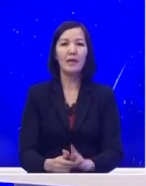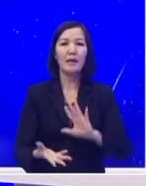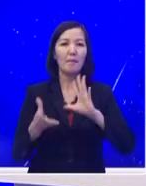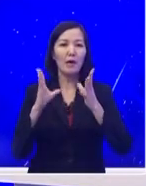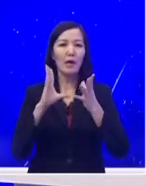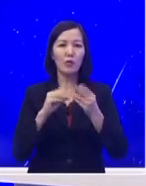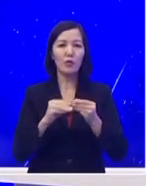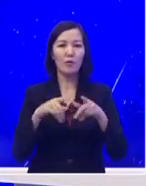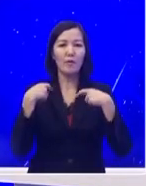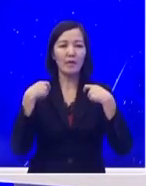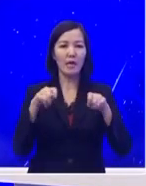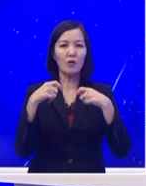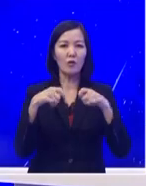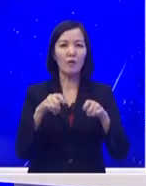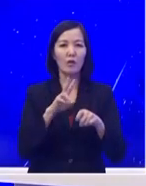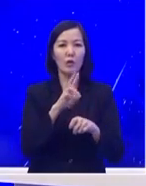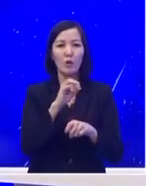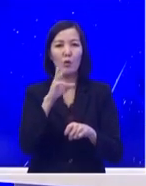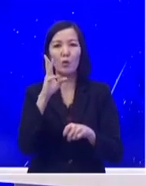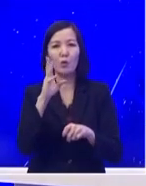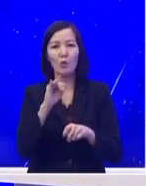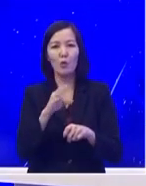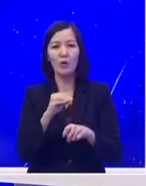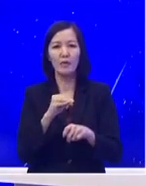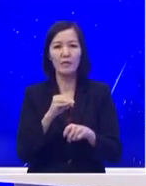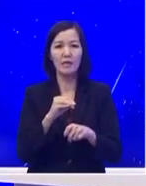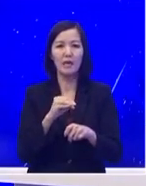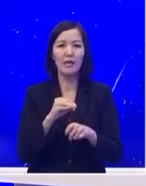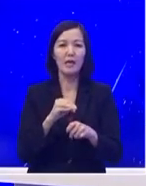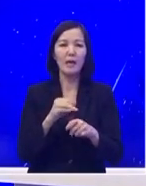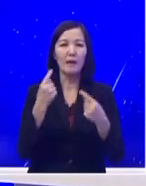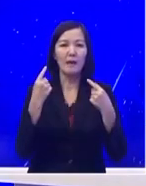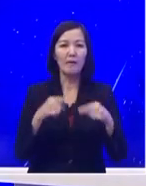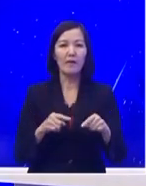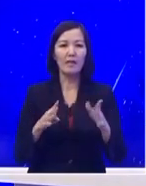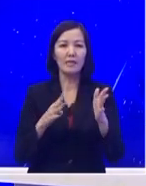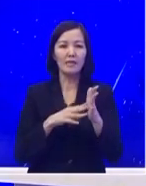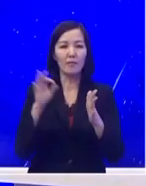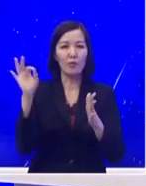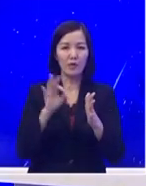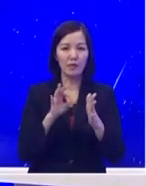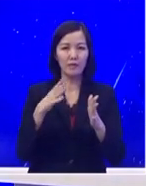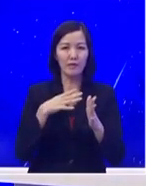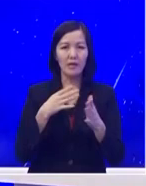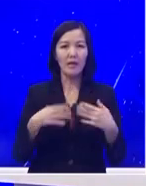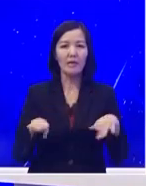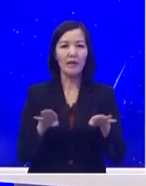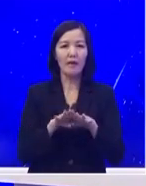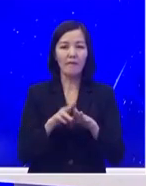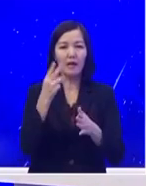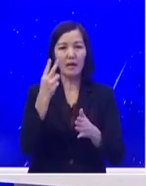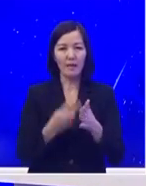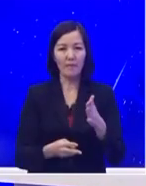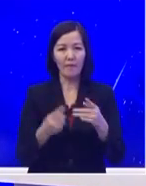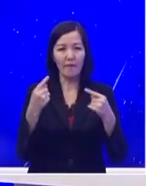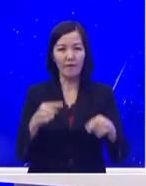По итогам торговой сессии на Нью-Йоркской фондовой бирже ключевые индексы обвалились почти на более чем 9%. Такого обвала